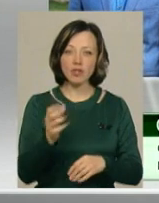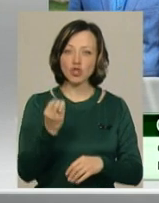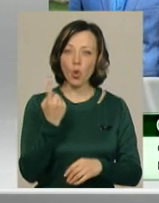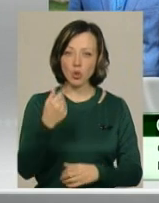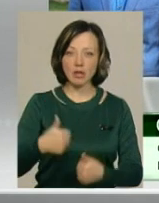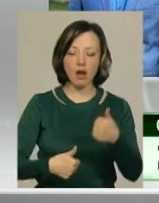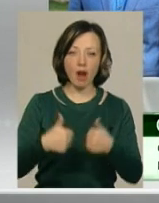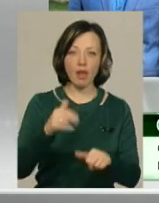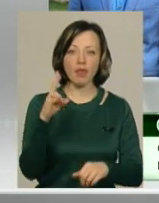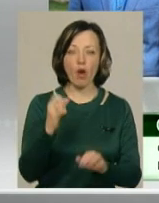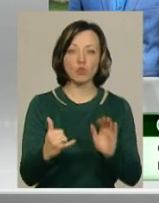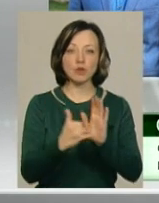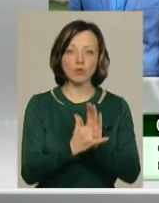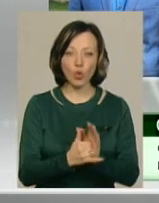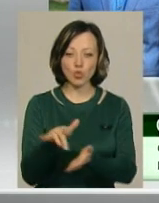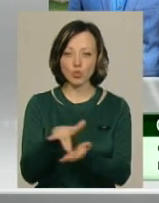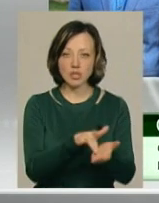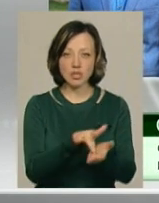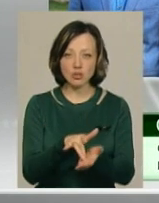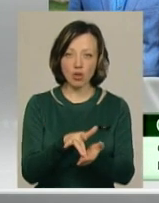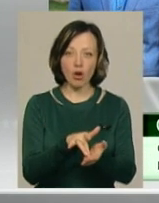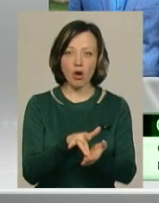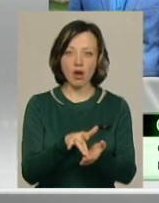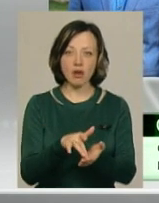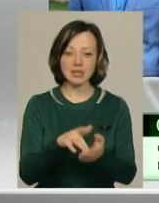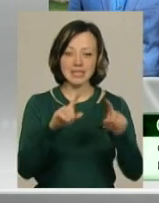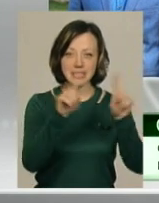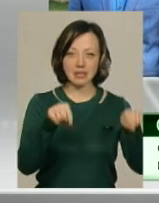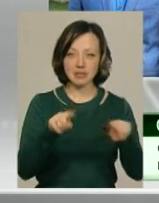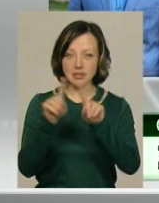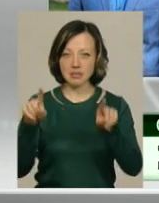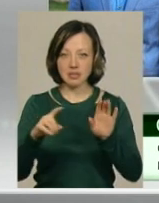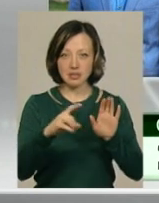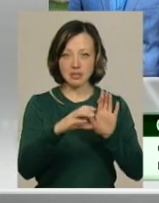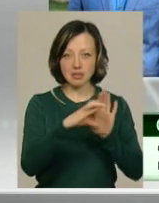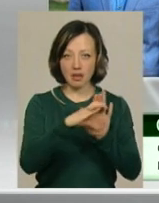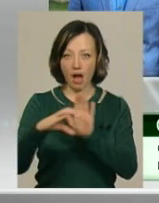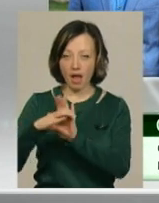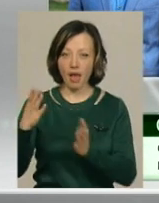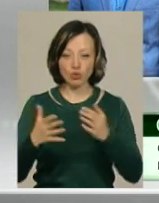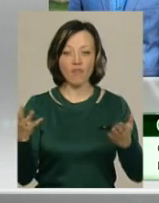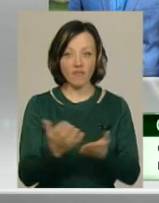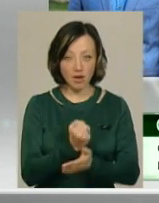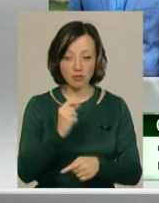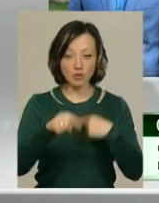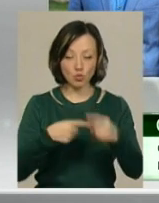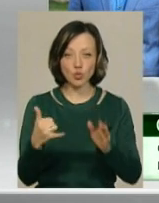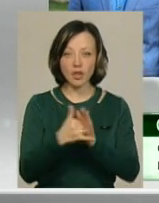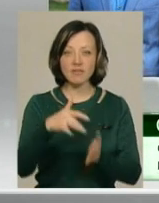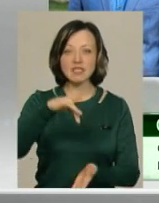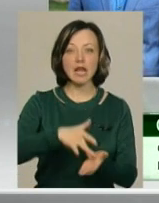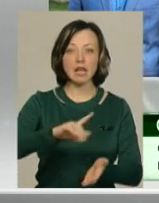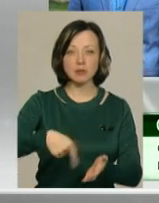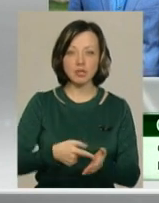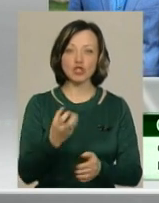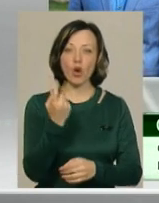один грант на встановлення туристичного знакування. Якщо буде виграно інший грант, то можна буде встановити вже в центрі Меджибожа